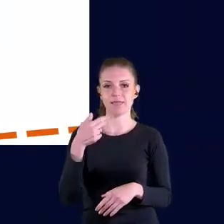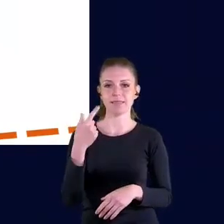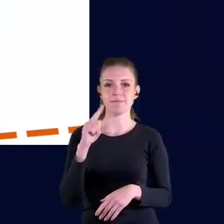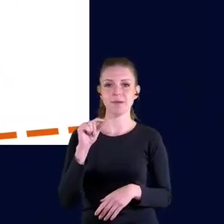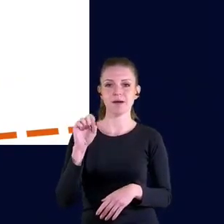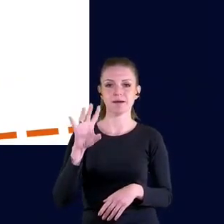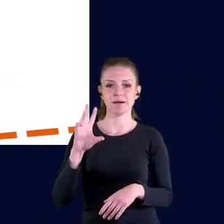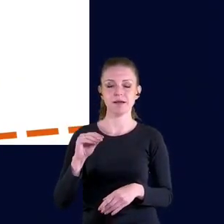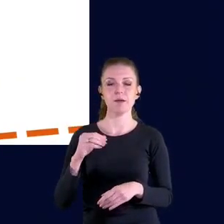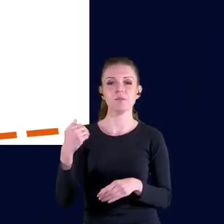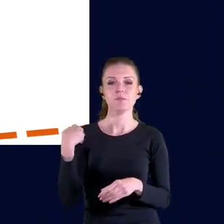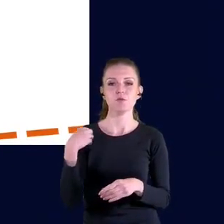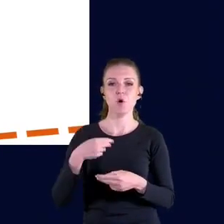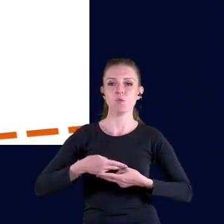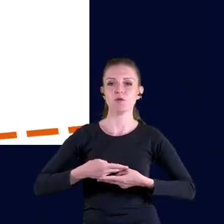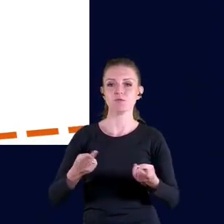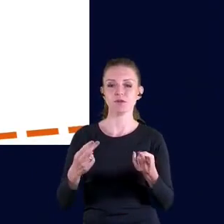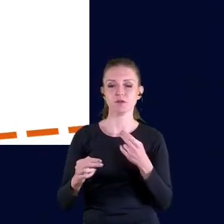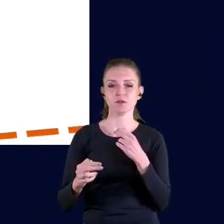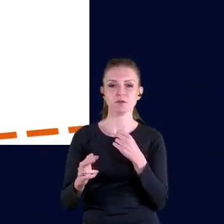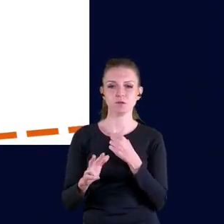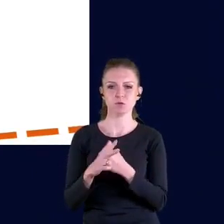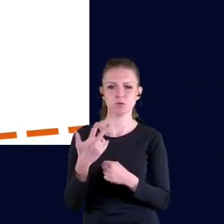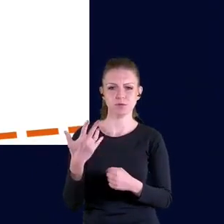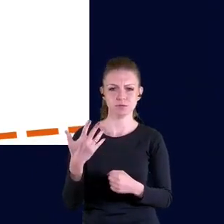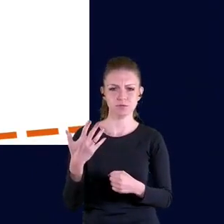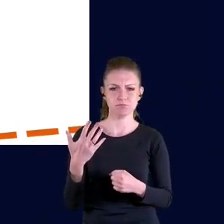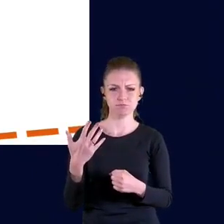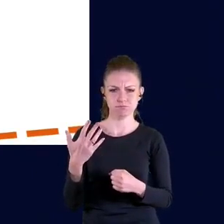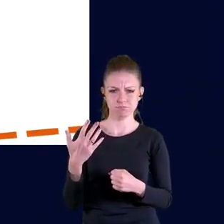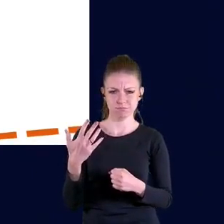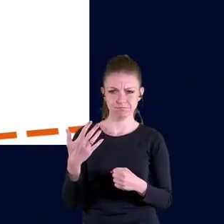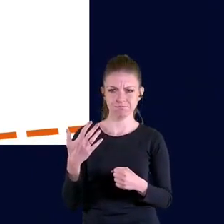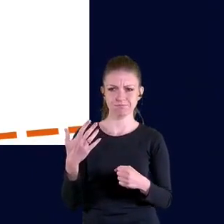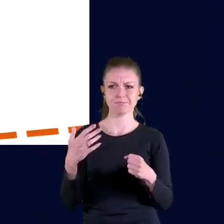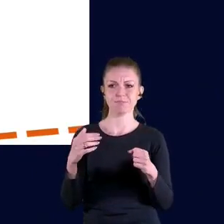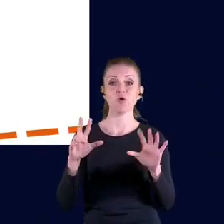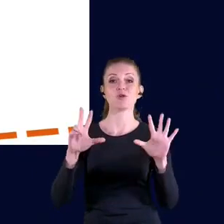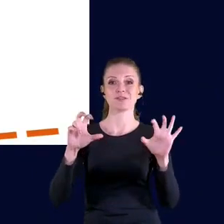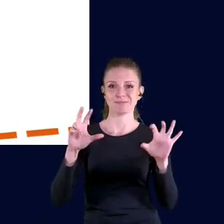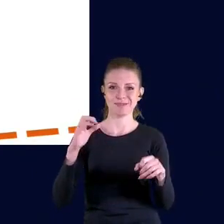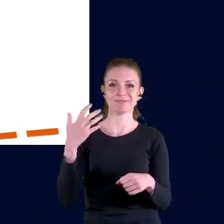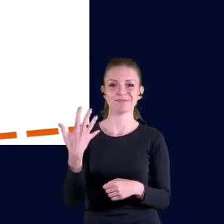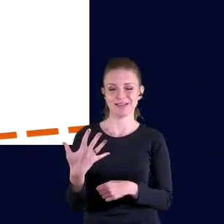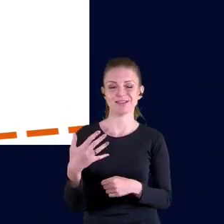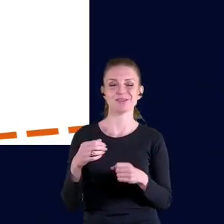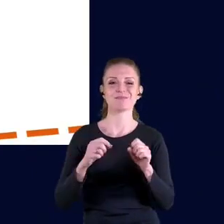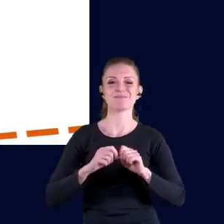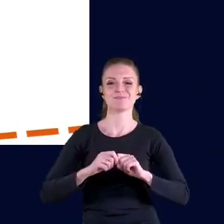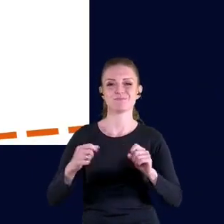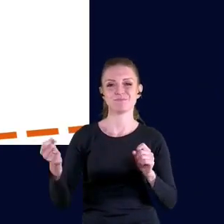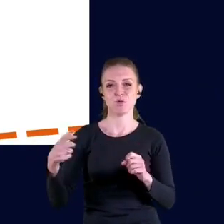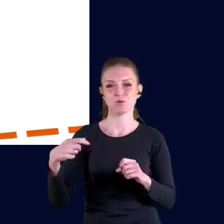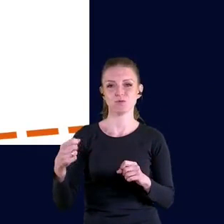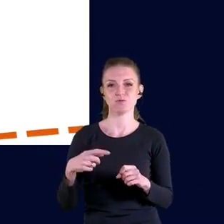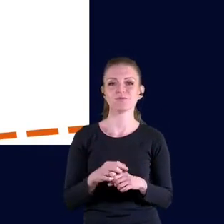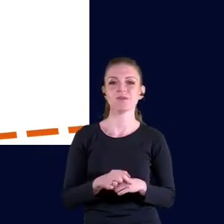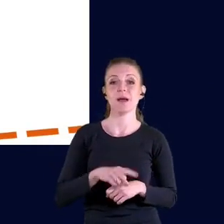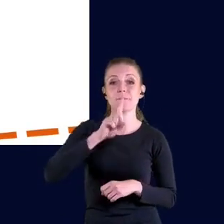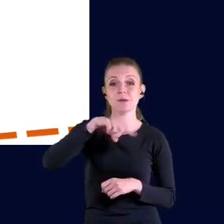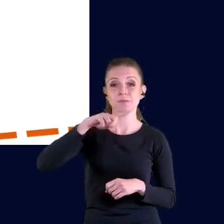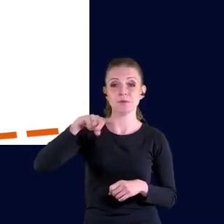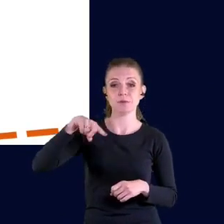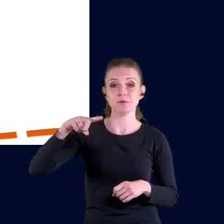opublikowane zostało 800 osób z czego średnia miesięczna liczba to 69